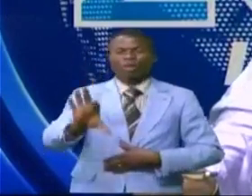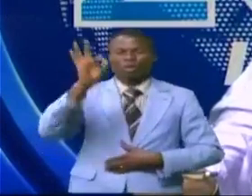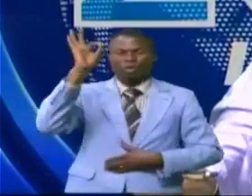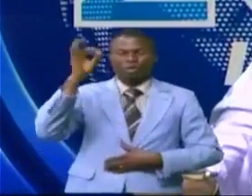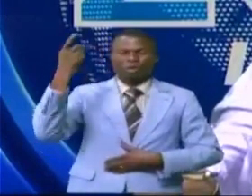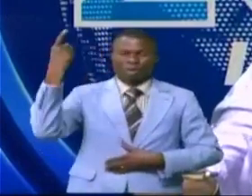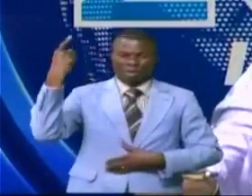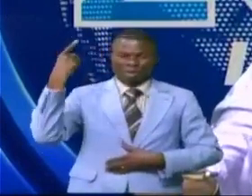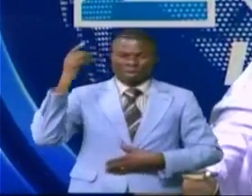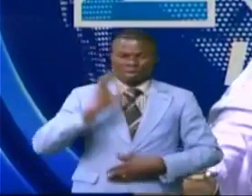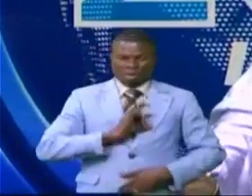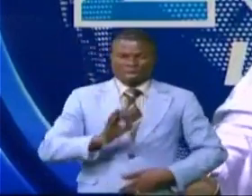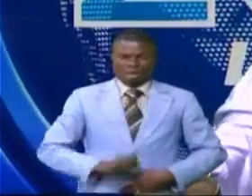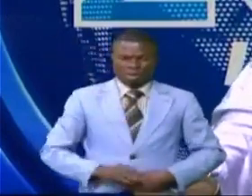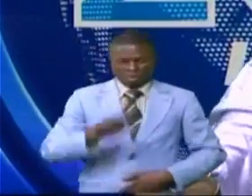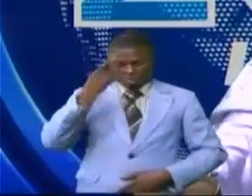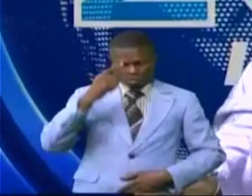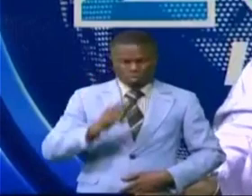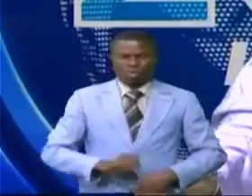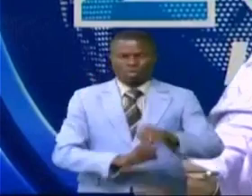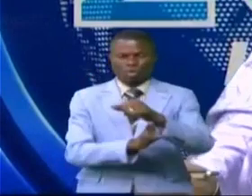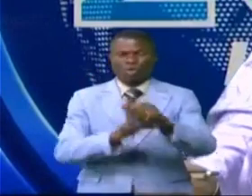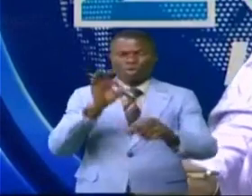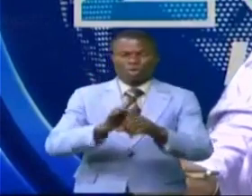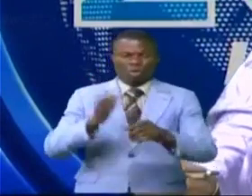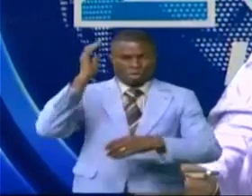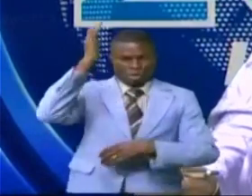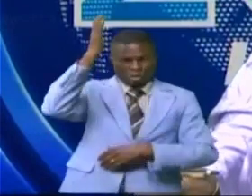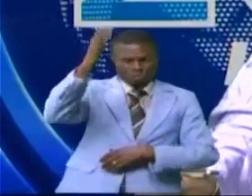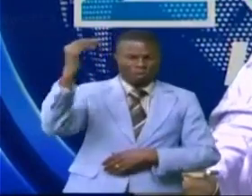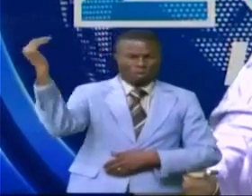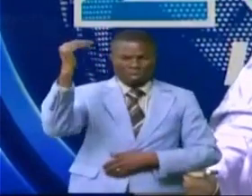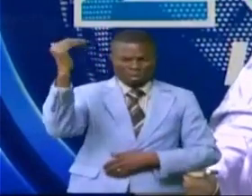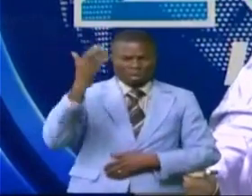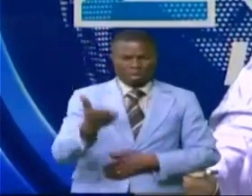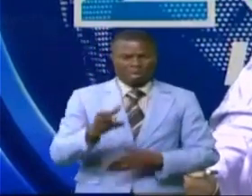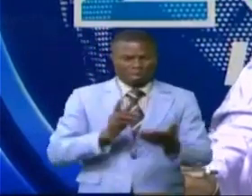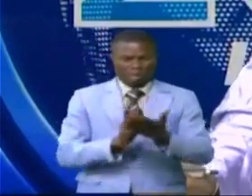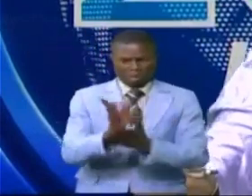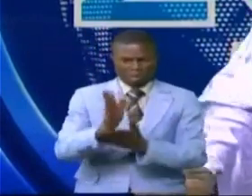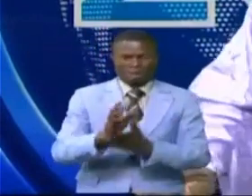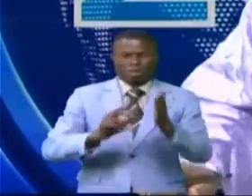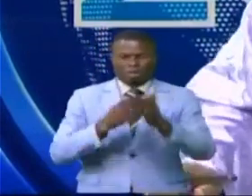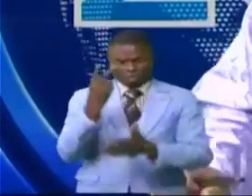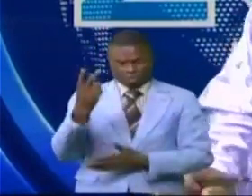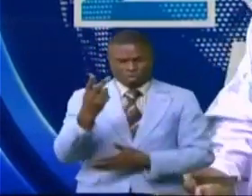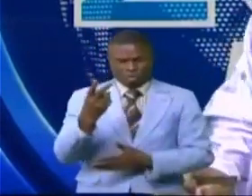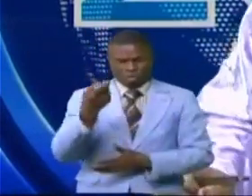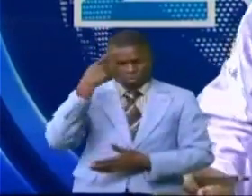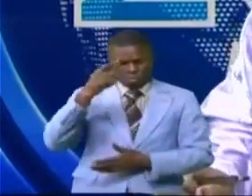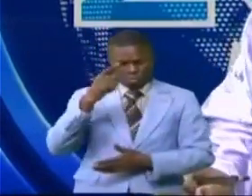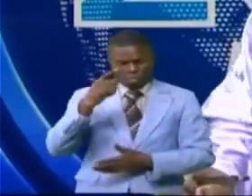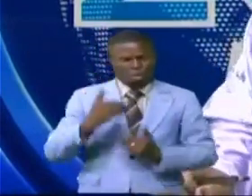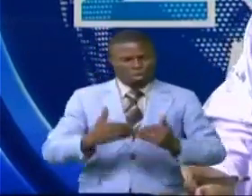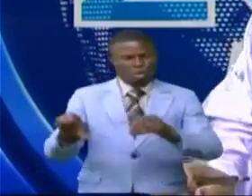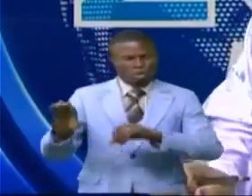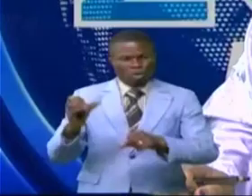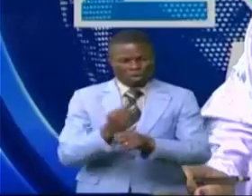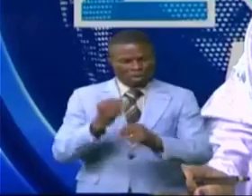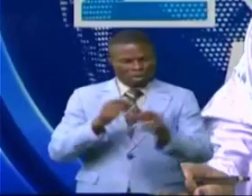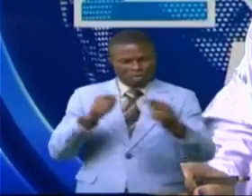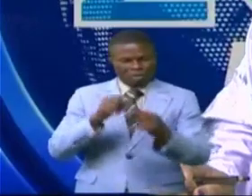le numéro 1 de l'Union pour la nation congolaise, le président de la République a droit à un second mandat pour parachever ses actions à